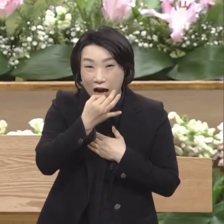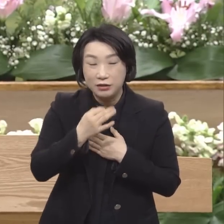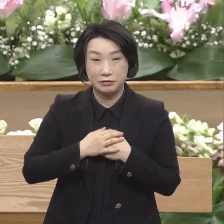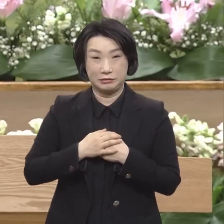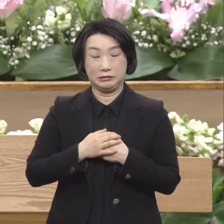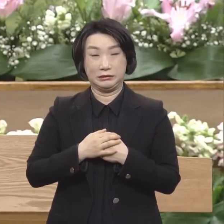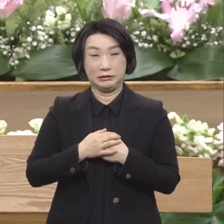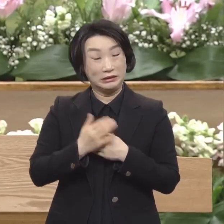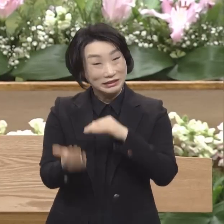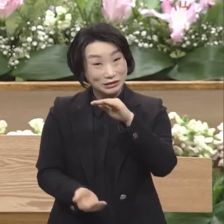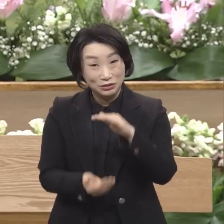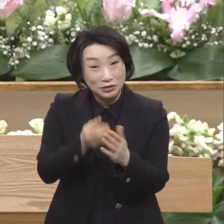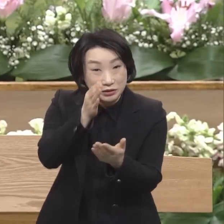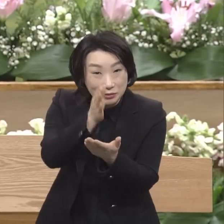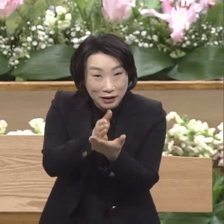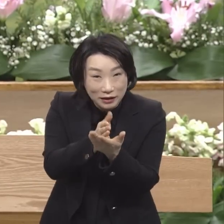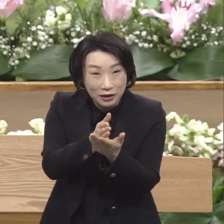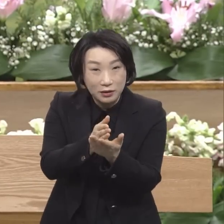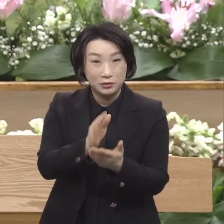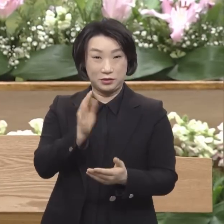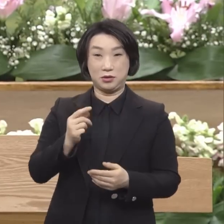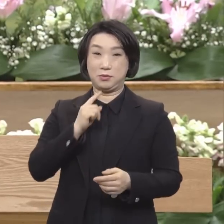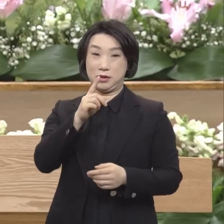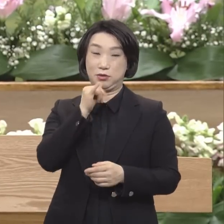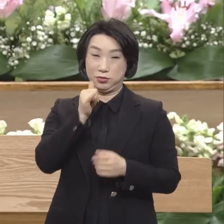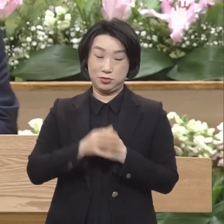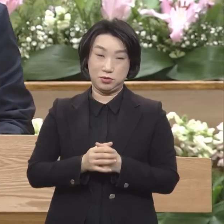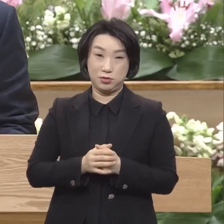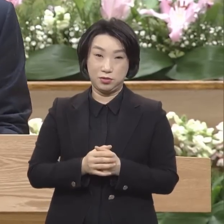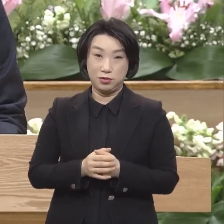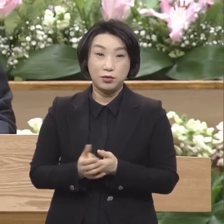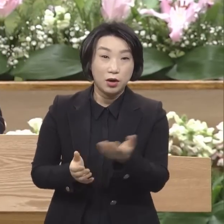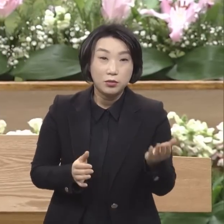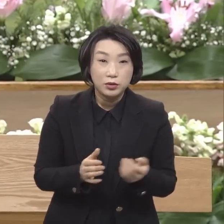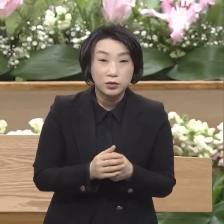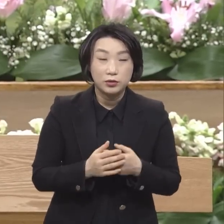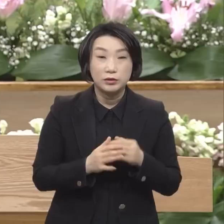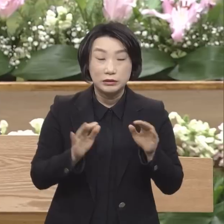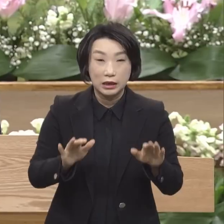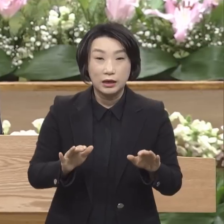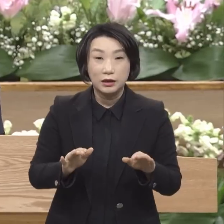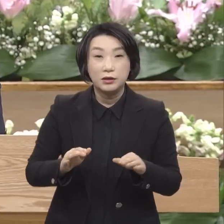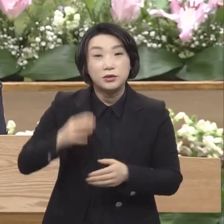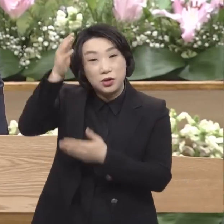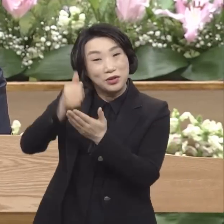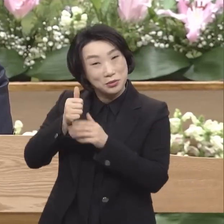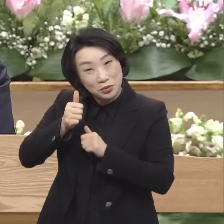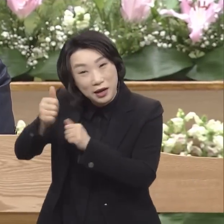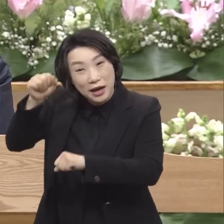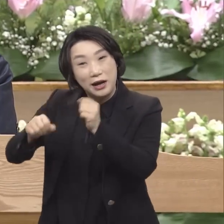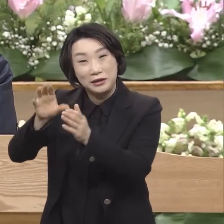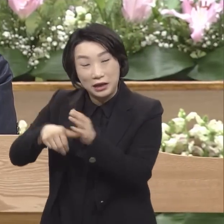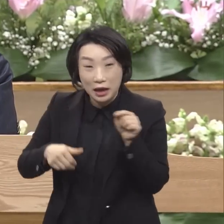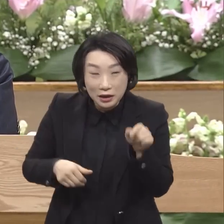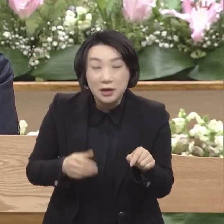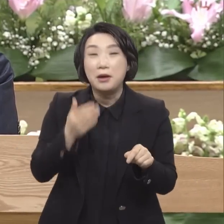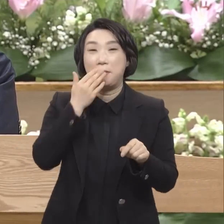욕심을 이루지 못하게 한다. 누가 하느냐? 성령을 쫓아 행할 때